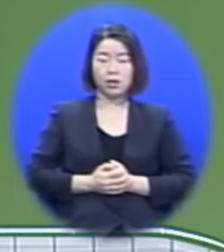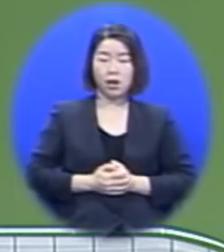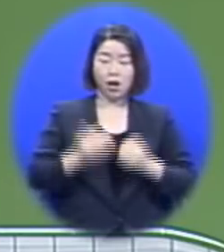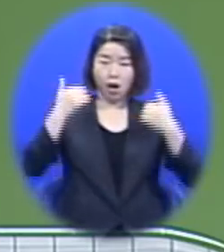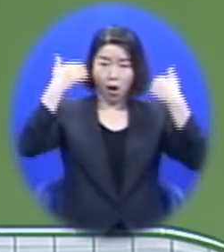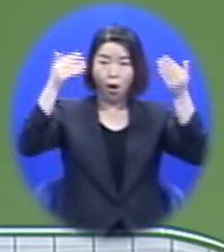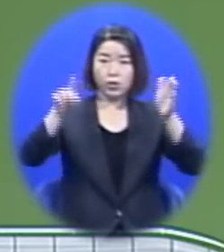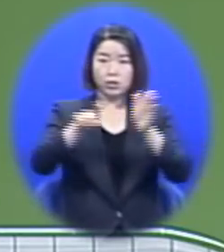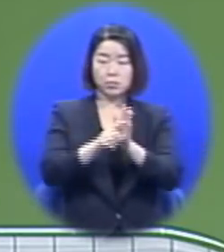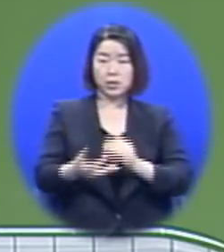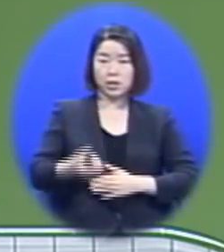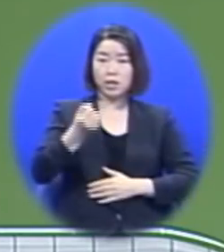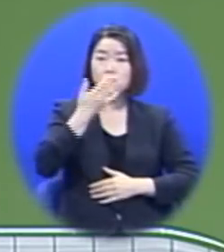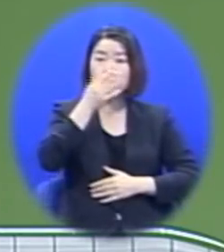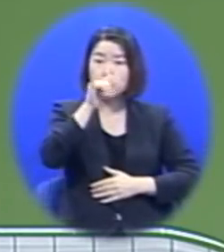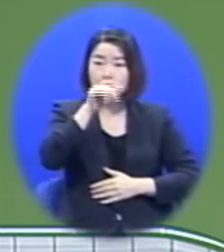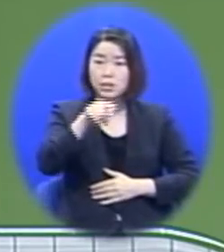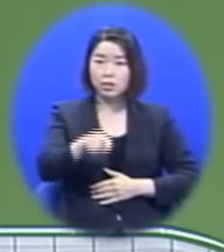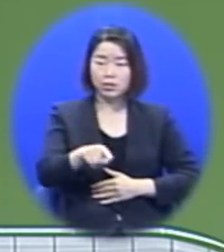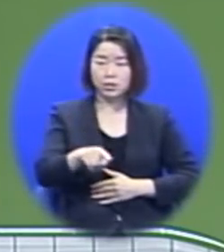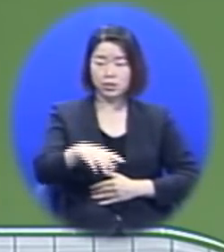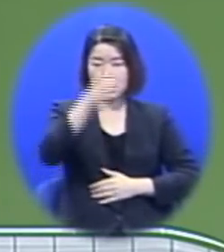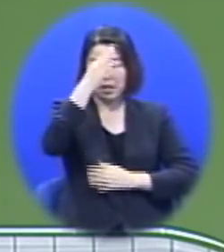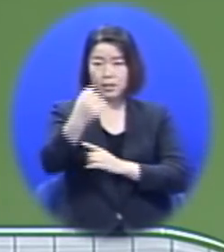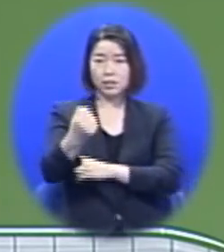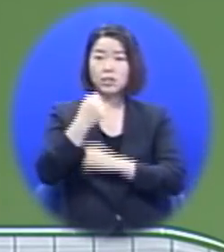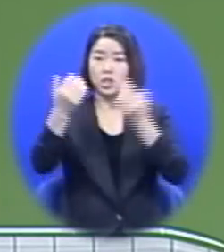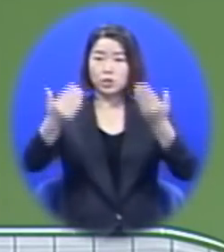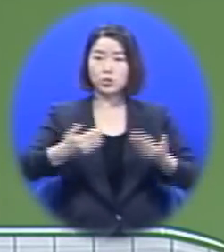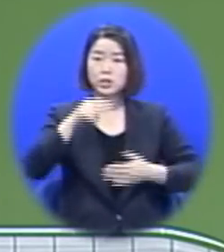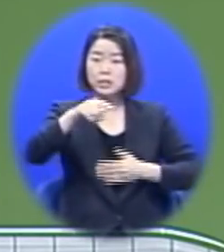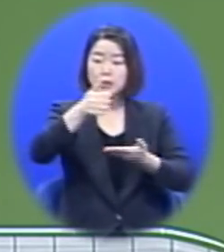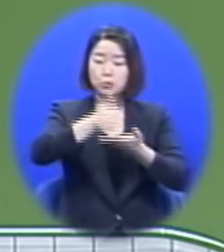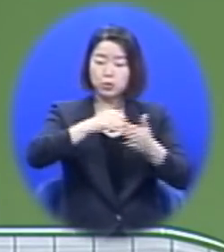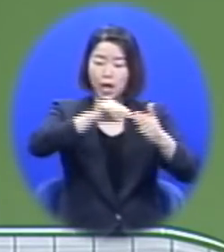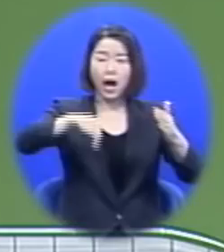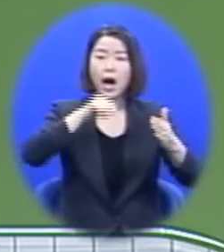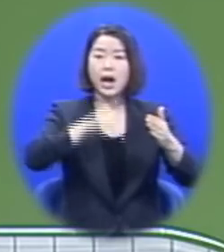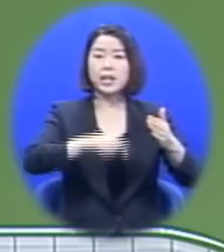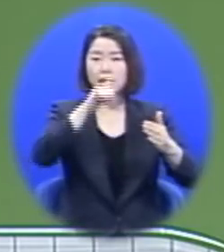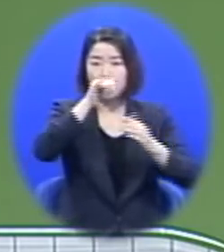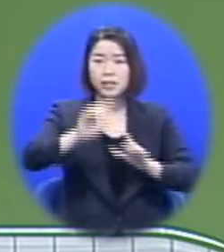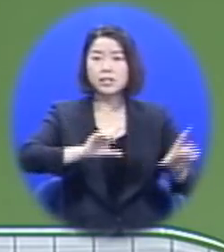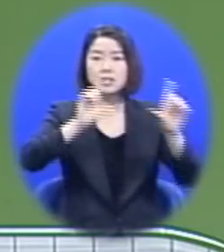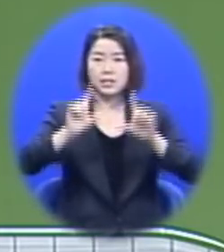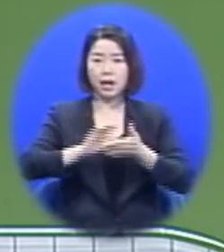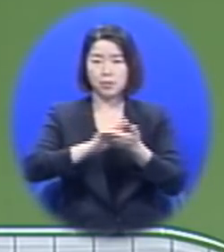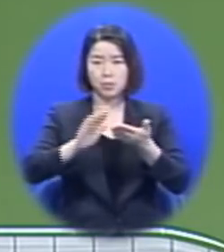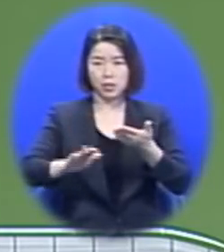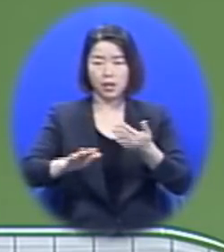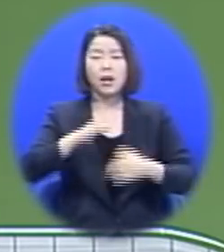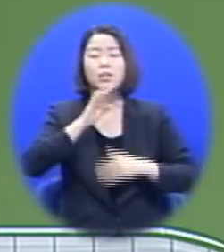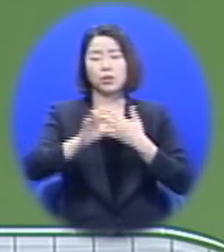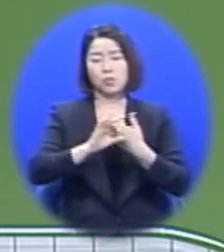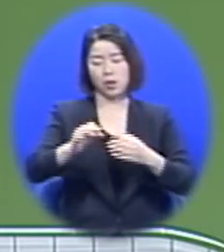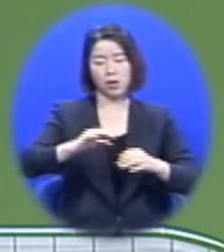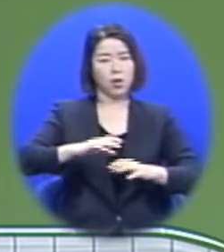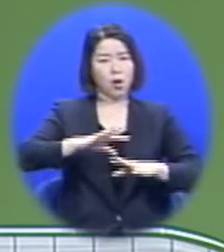어른의 믿음을 가질 수 있는 것은 능력 주시는 그분 안에 있는 사람. 그러면 무서울 게